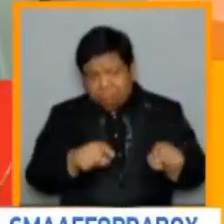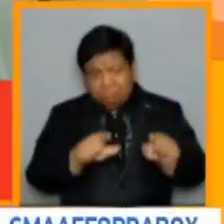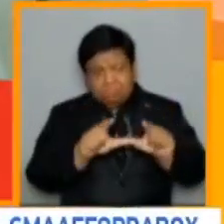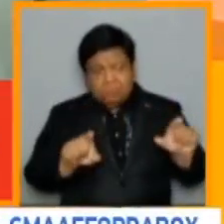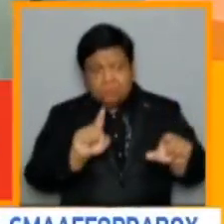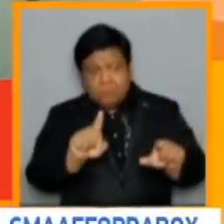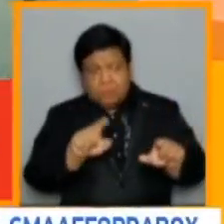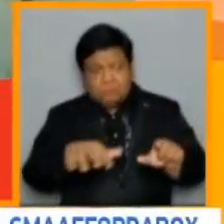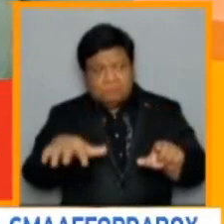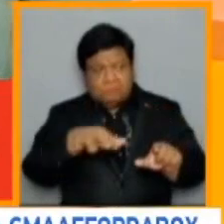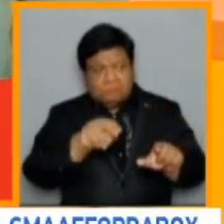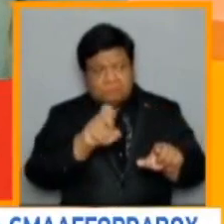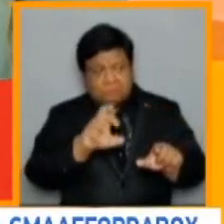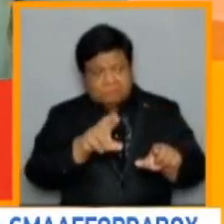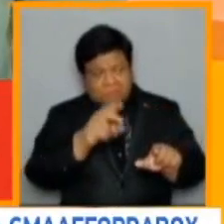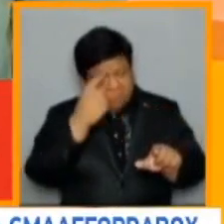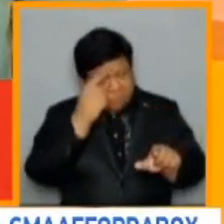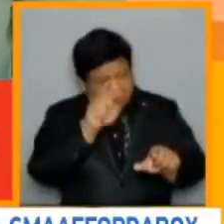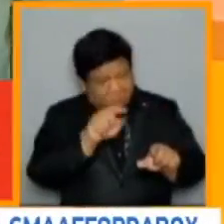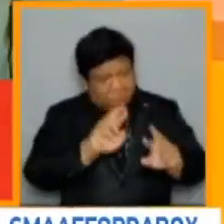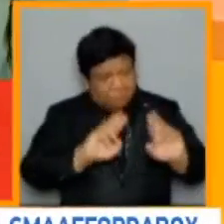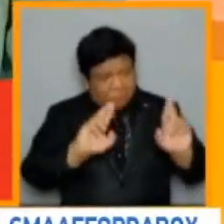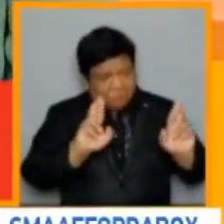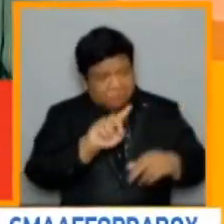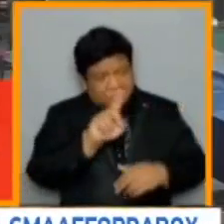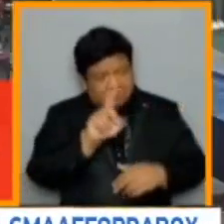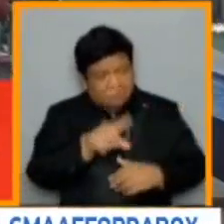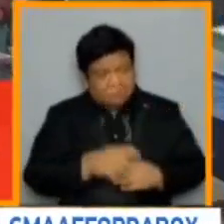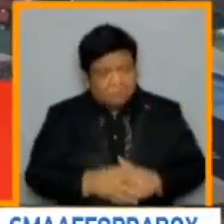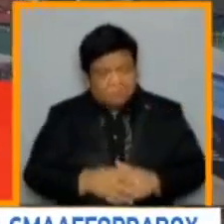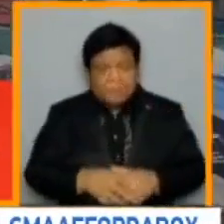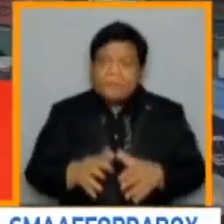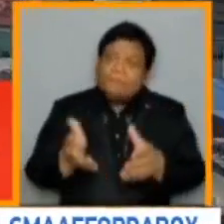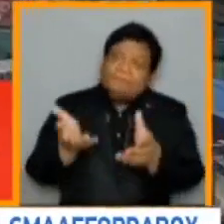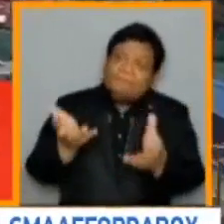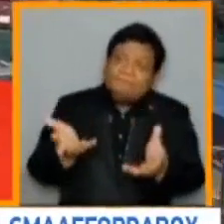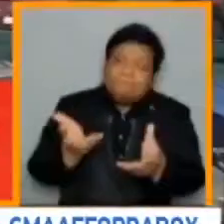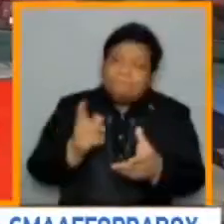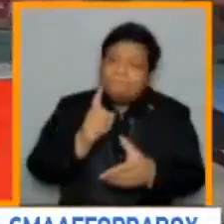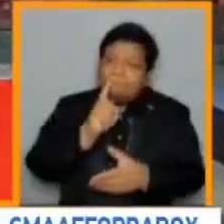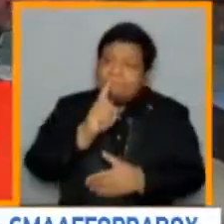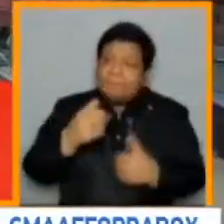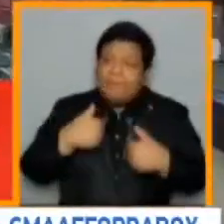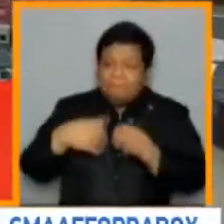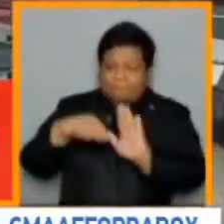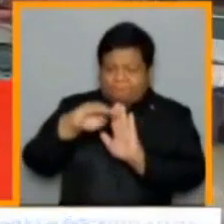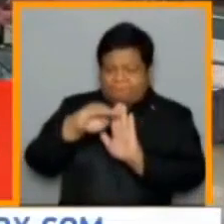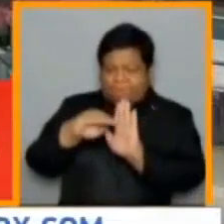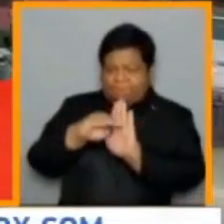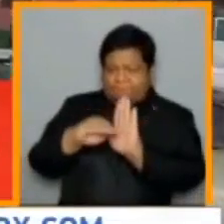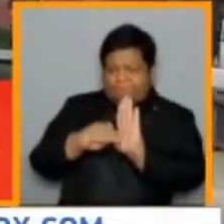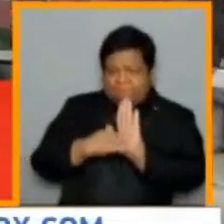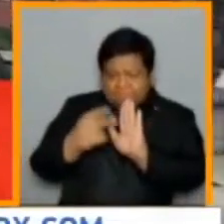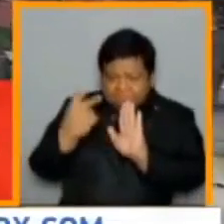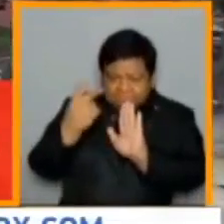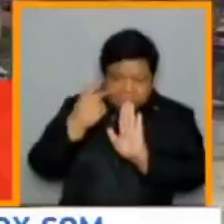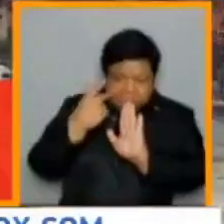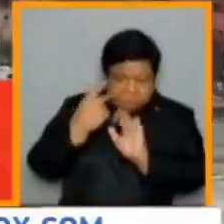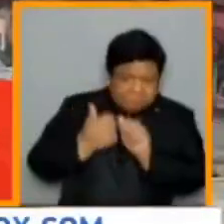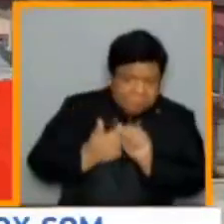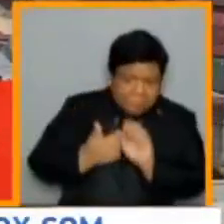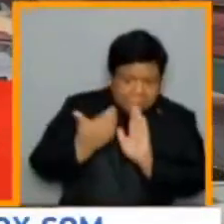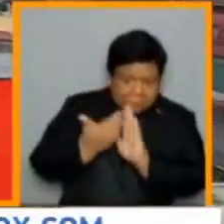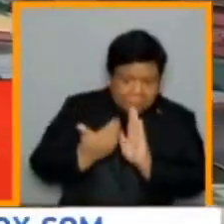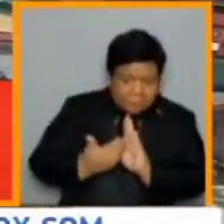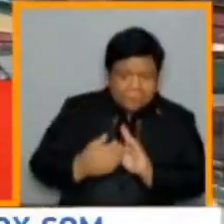NCR para dito? Well, una sa lahat, meron tayong metrics na sinusunod, no, bago sa lahat ng alert levels, 1, 2, 3, 4, 5.